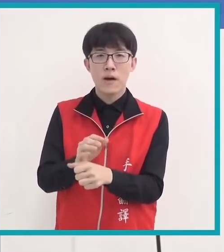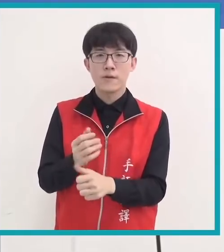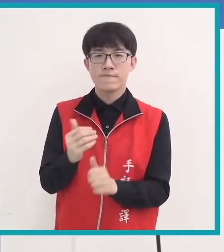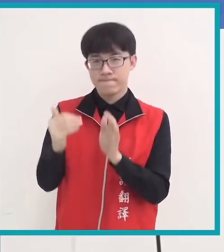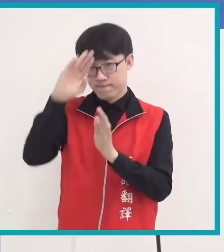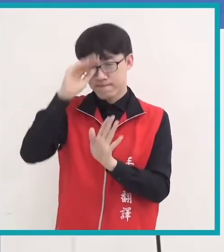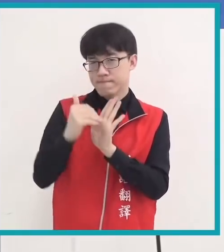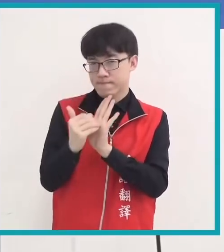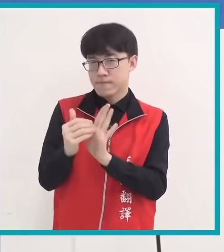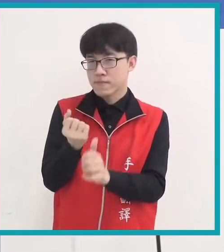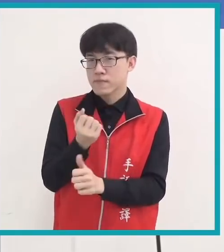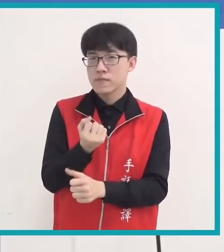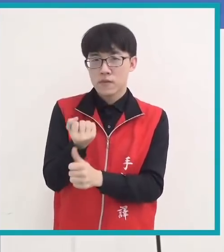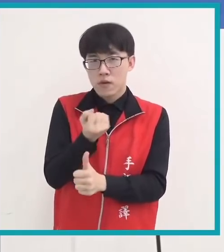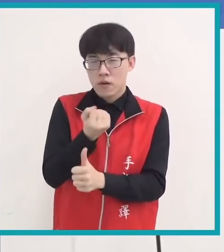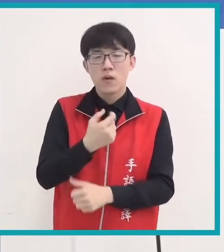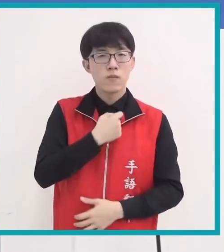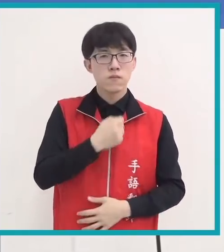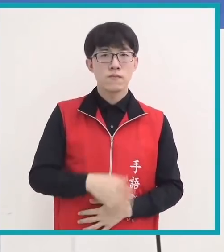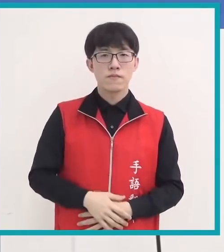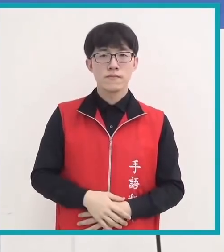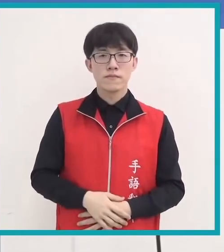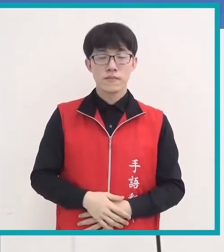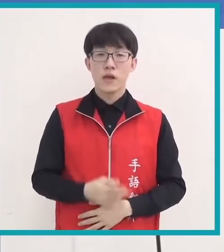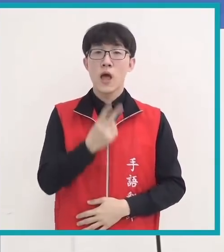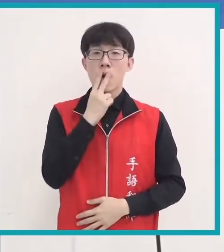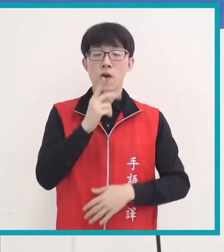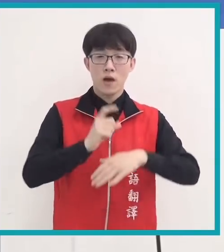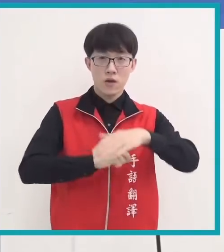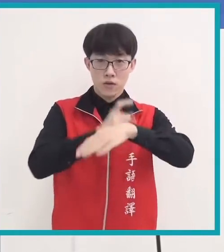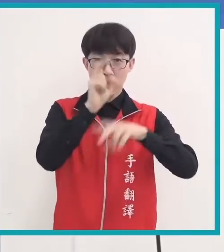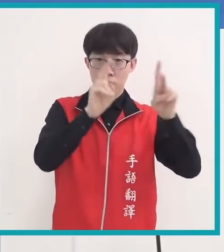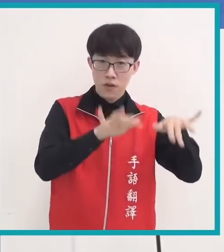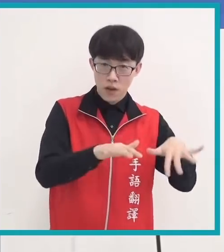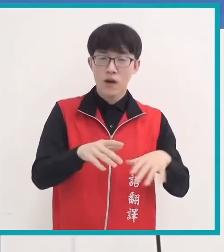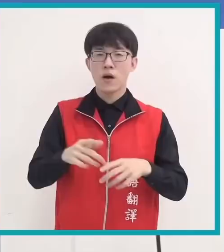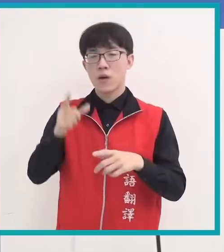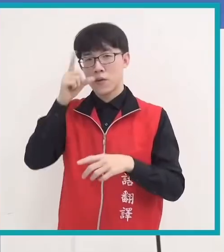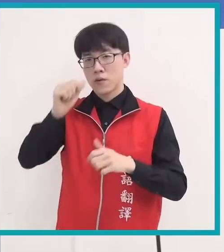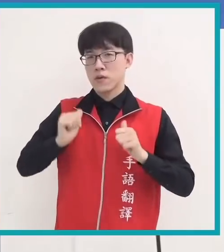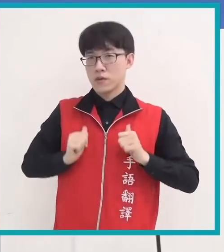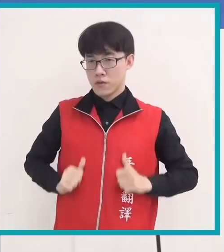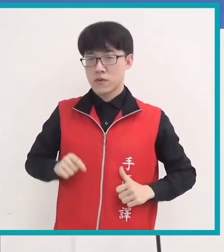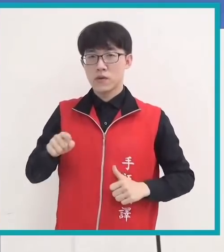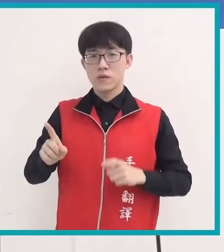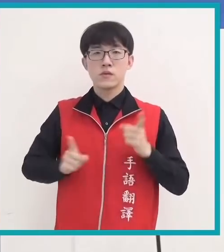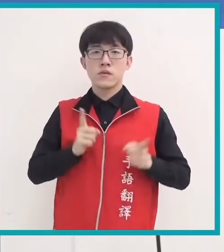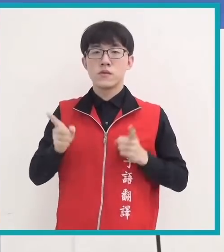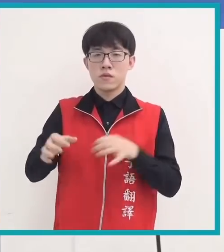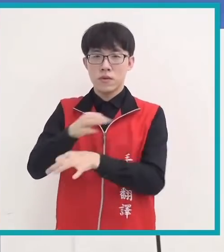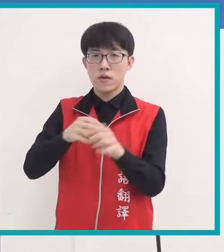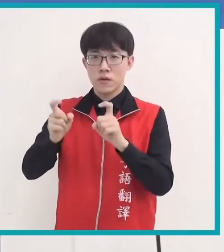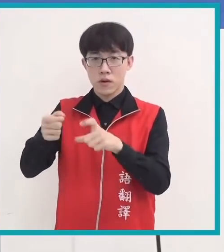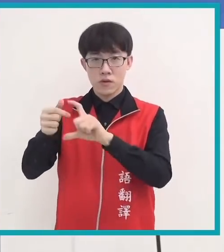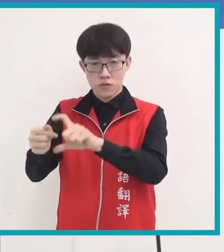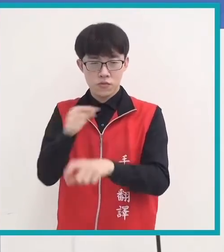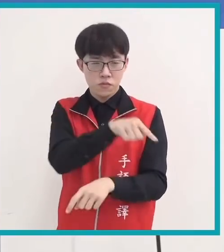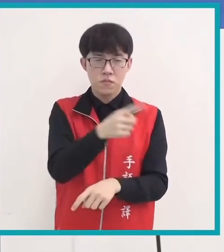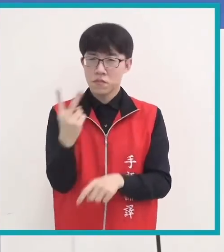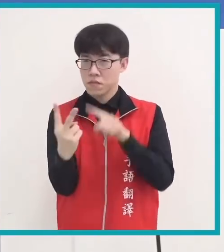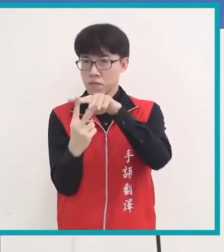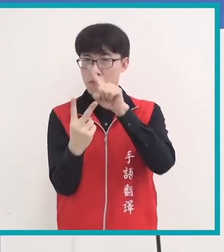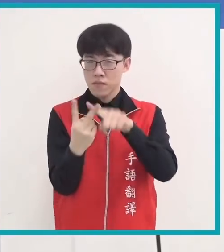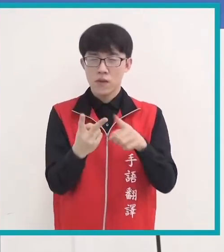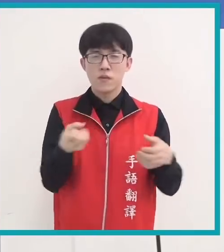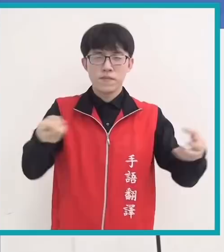关这一次亚旭电脑以及哦远雄自由贸易港区哦群聚感染的这个事件。虽然是以移工为